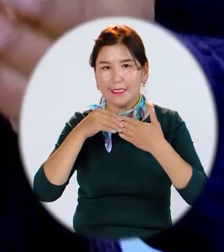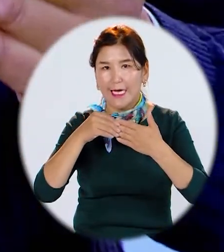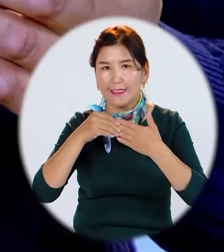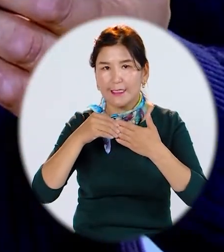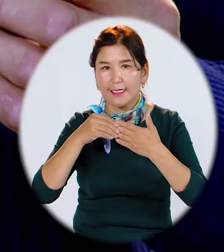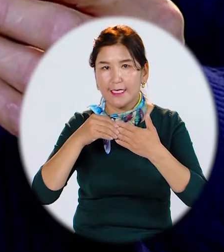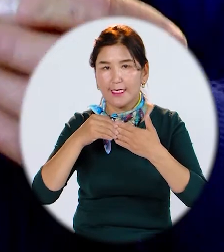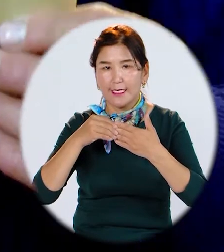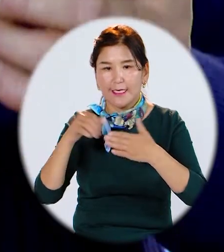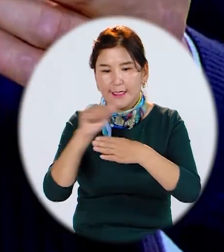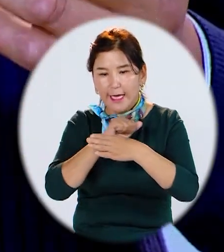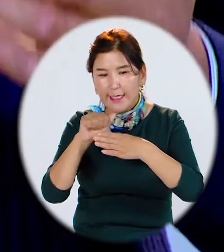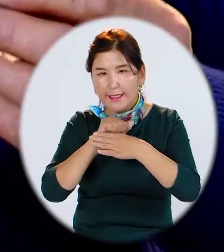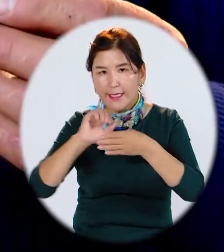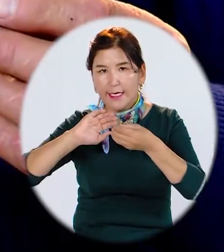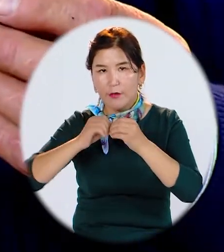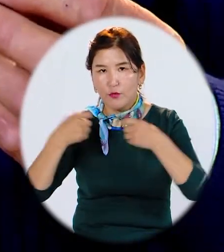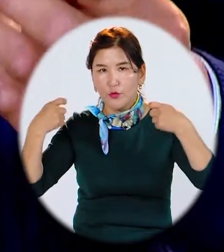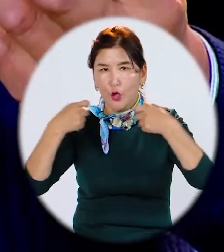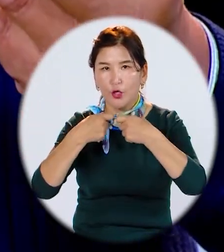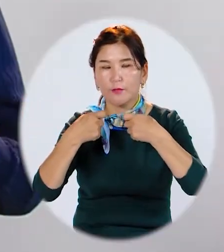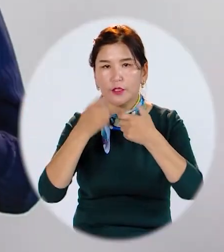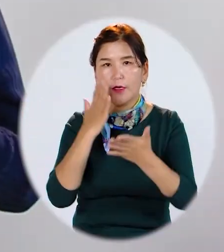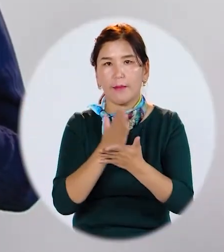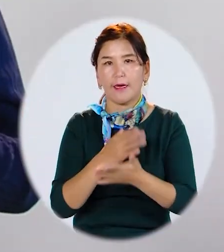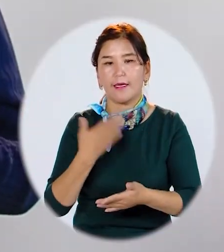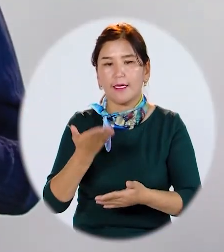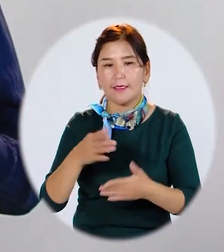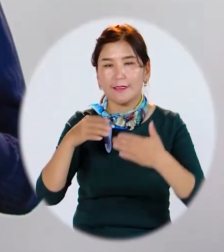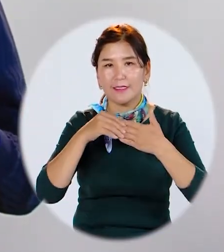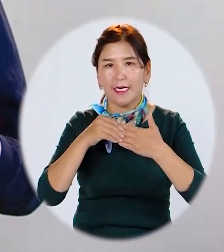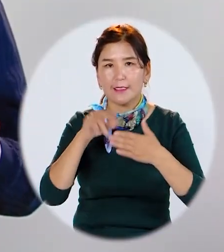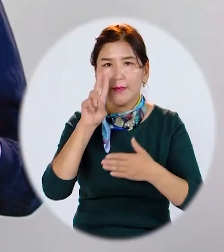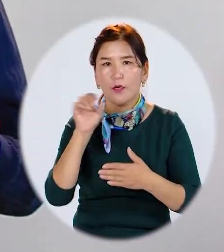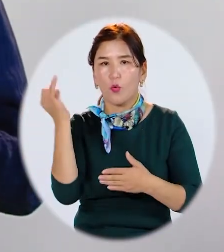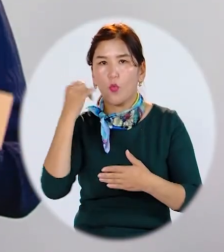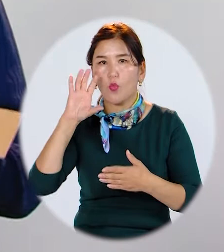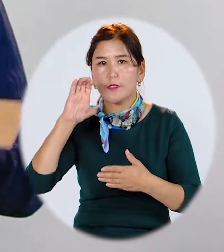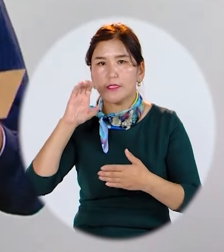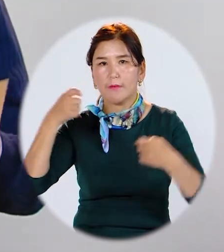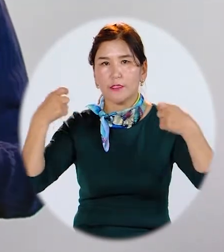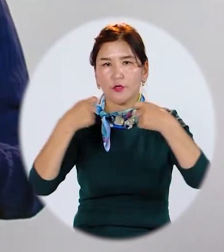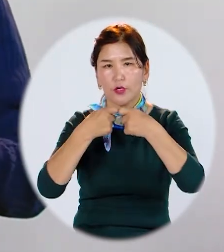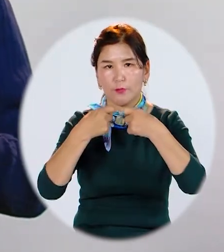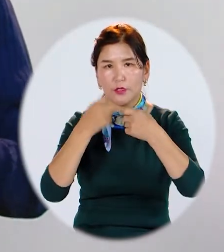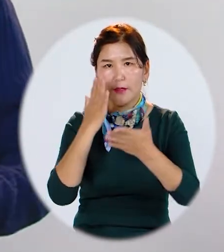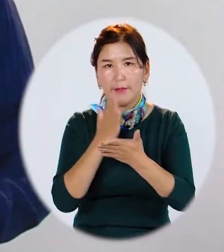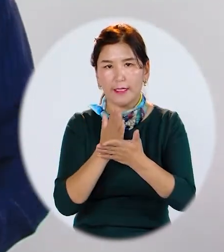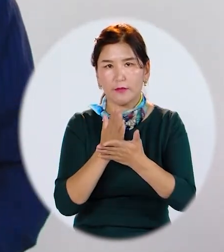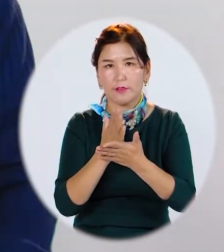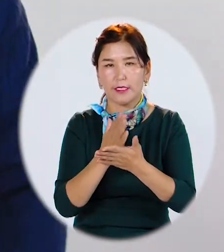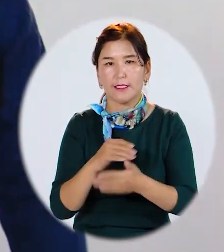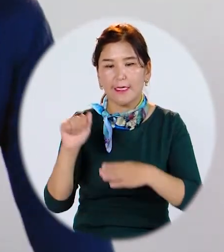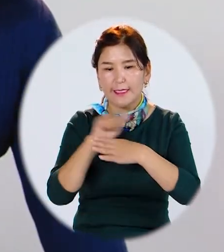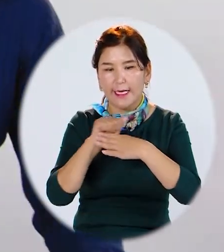туршлага хийх юм бол илүү их тохиромжтой. Өөрөөр хэлэх юм бол энэ цаас маань үүсттэй маш их ойрхон байдаг учраас хийхэд дадлаг хийхэд маш их тохиромжтой